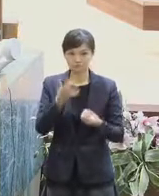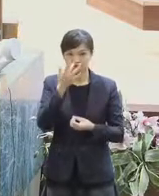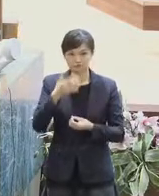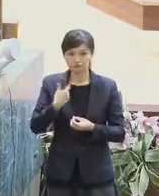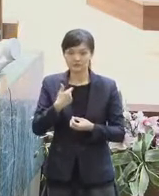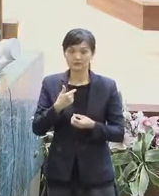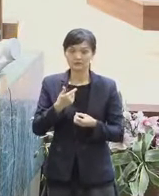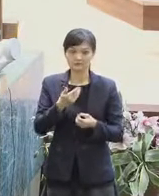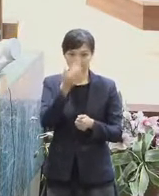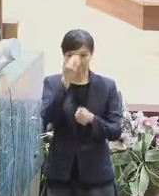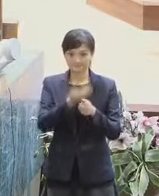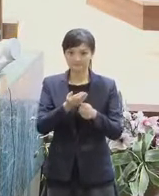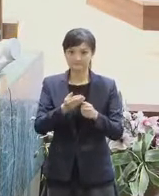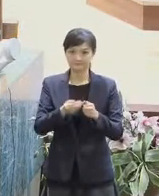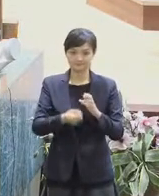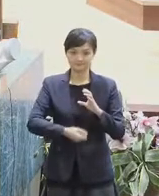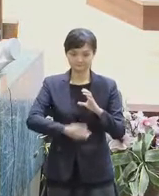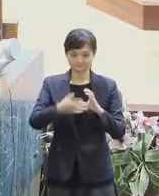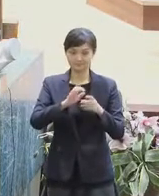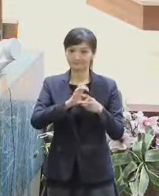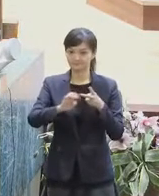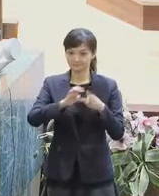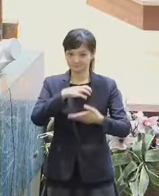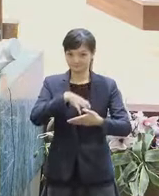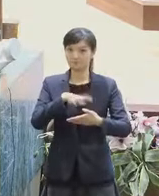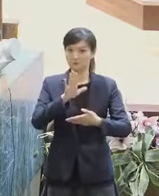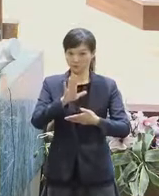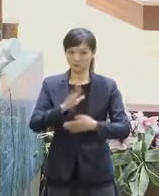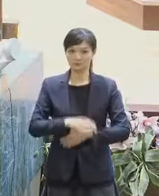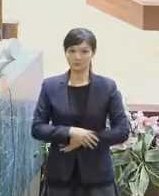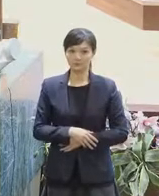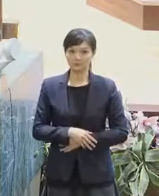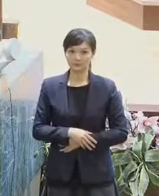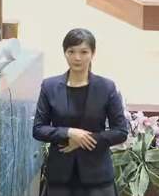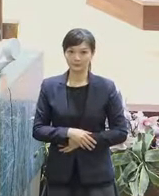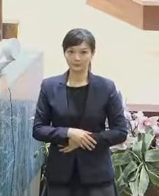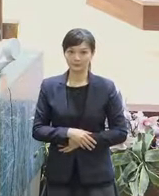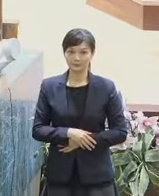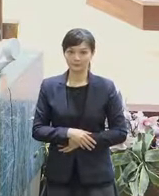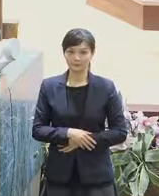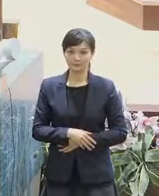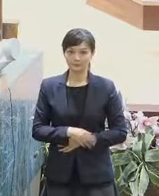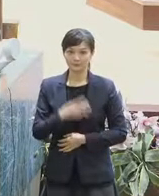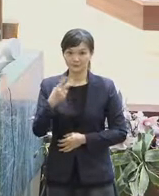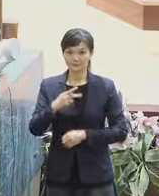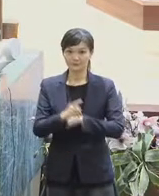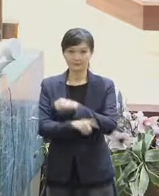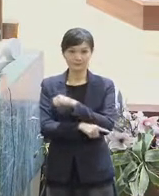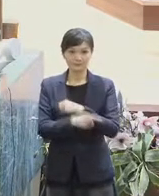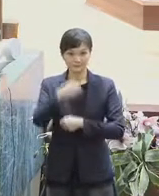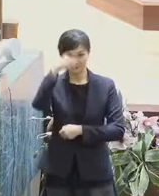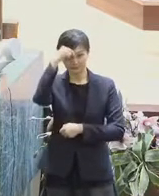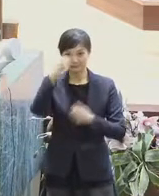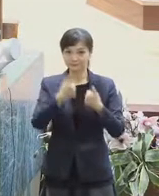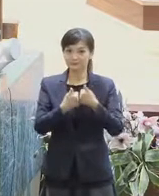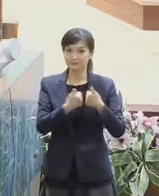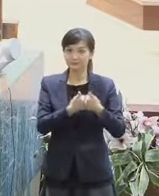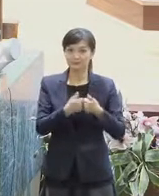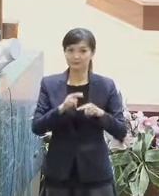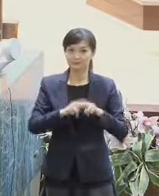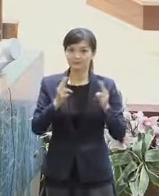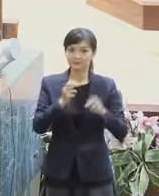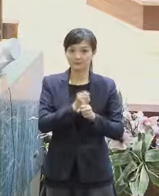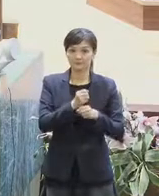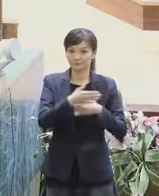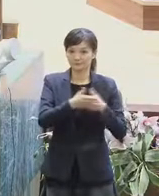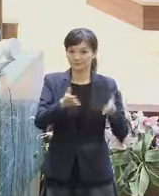email 里面找连结，这样谢谢。然后最后是on conference 下午开放工作坊的报